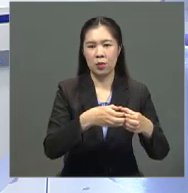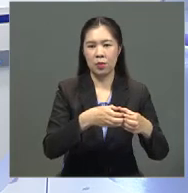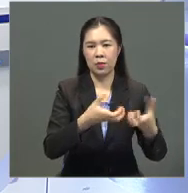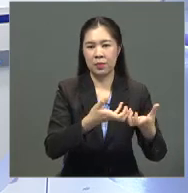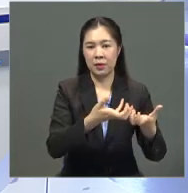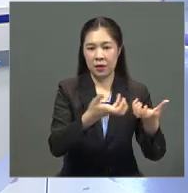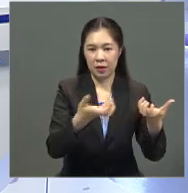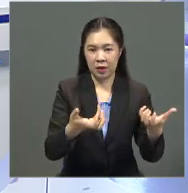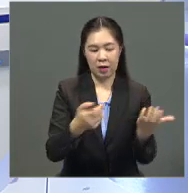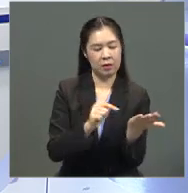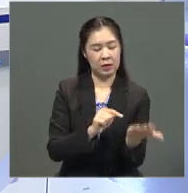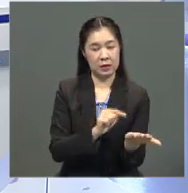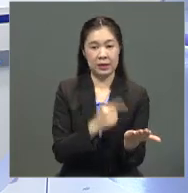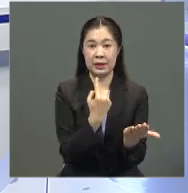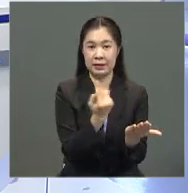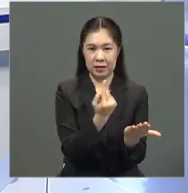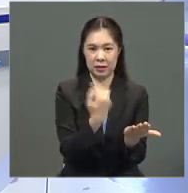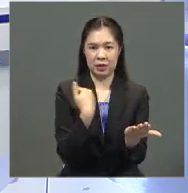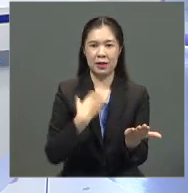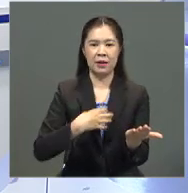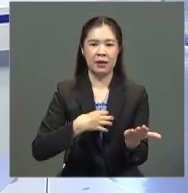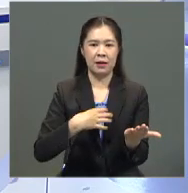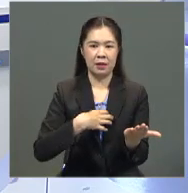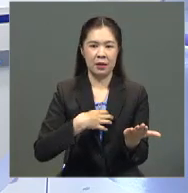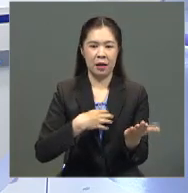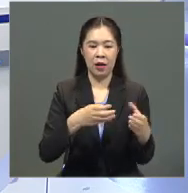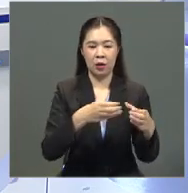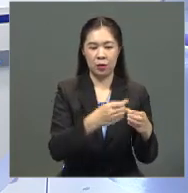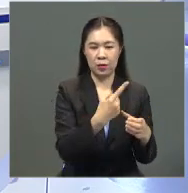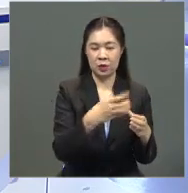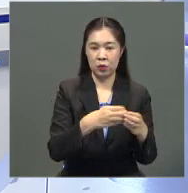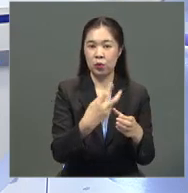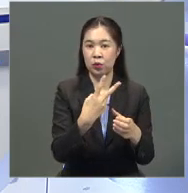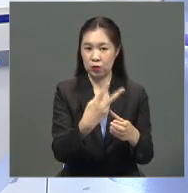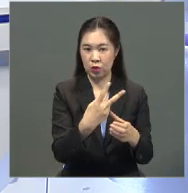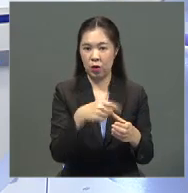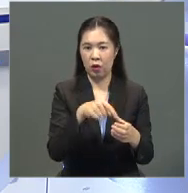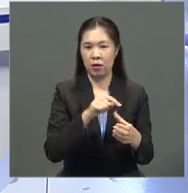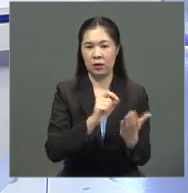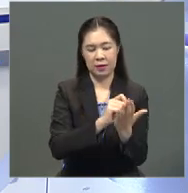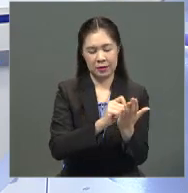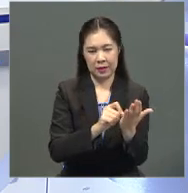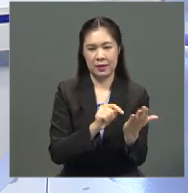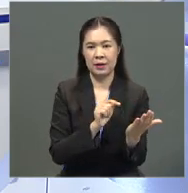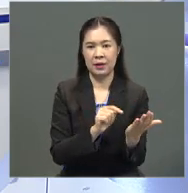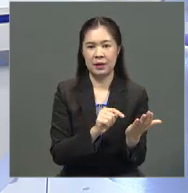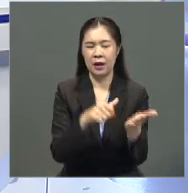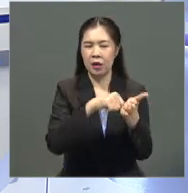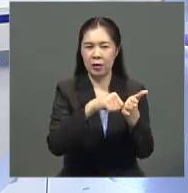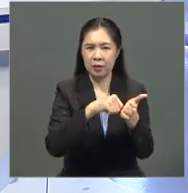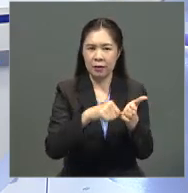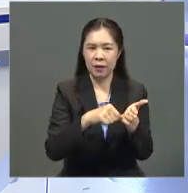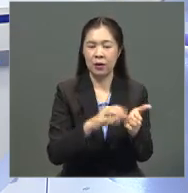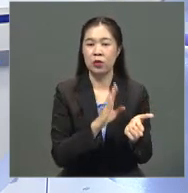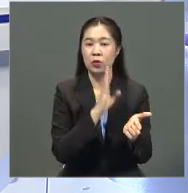1 1 1ฉบับเท่านั้นที่จะให้มีการปรับแก้เรื่องของหมดที่ 1หรือหมดที่สองหรือว่าเปิดทางเอาไว้ให้สามารถแสดงความคิดเห็นเรื่องนี้ได้